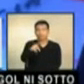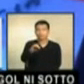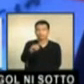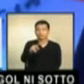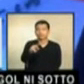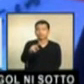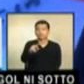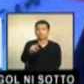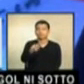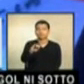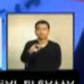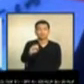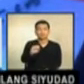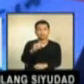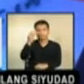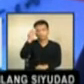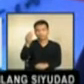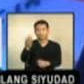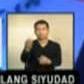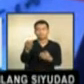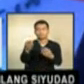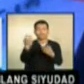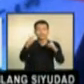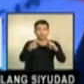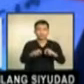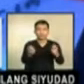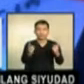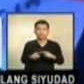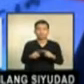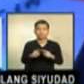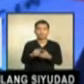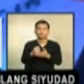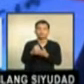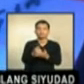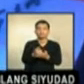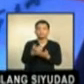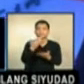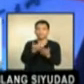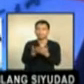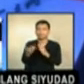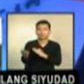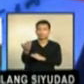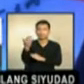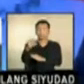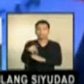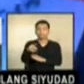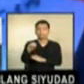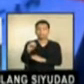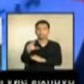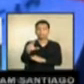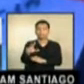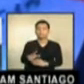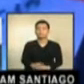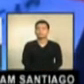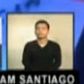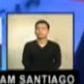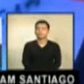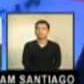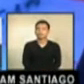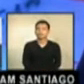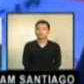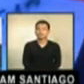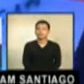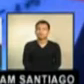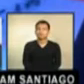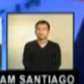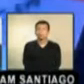Trirofino Mamangon ng San Jose del Monte, Bulacan. Siya po yung investigador na may hawak sa kaso. Magandang umaga po sa inyo, Pio Tri Mamangon. Magandang